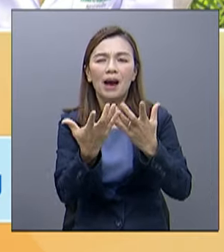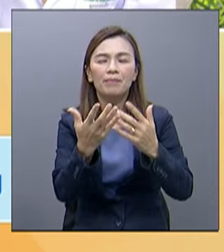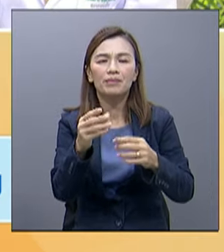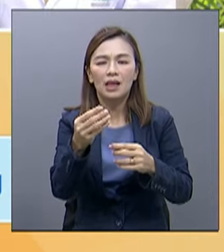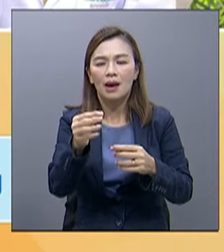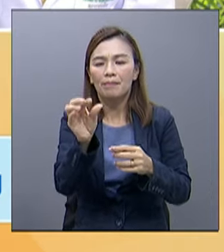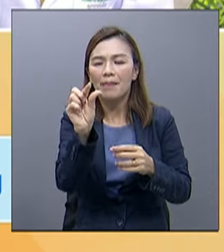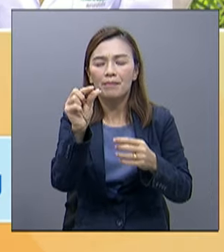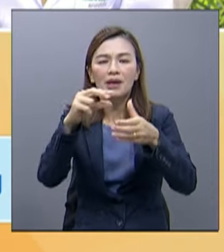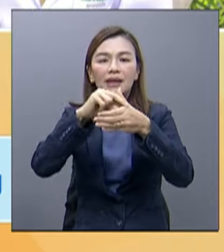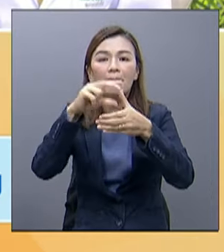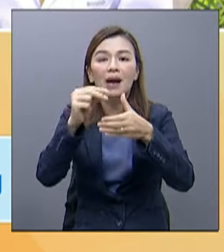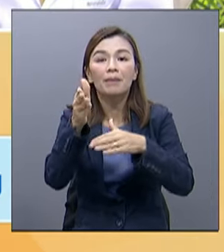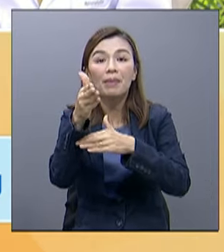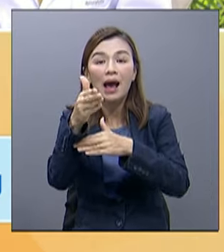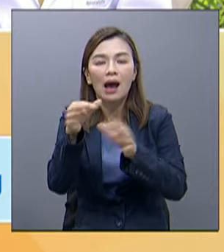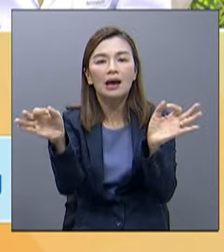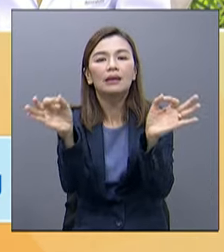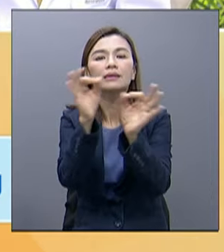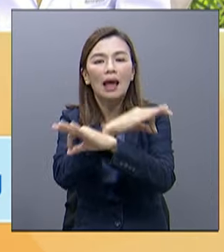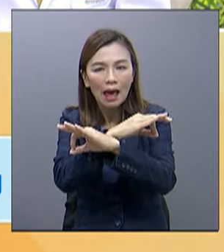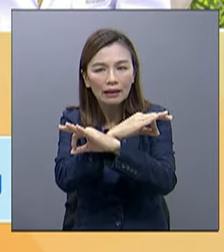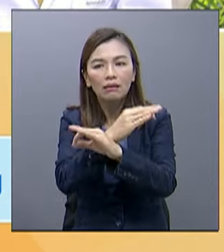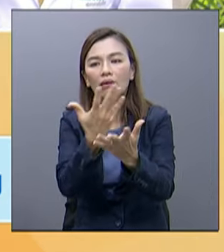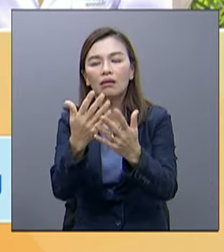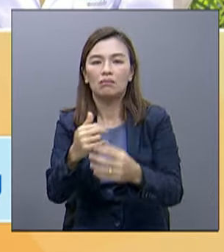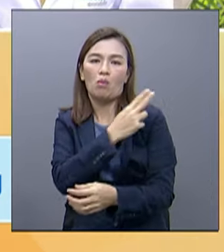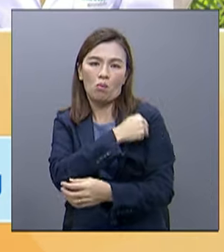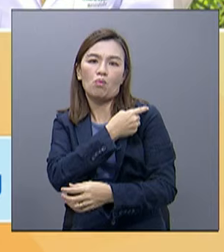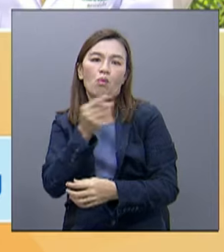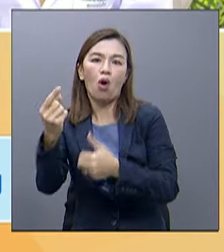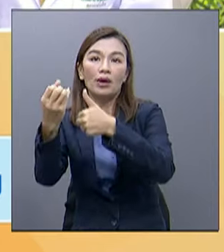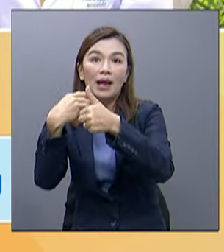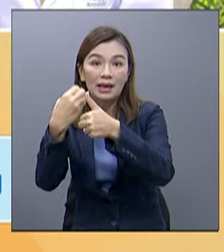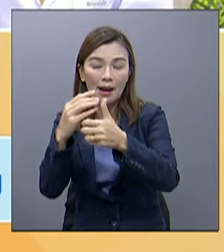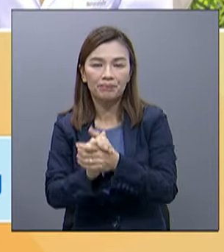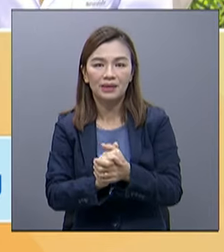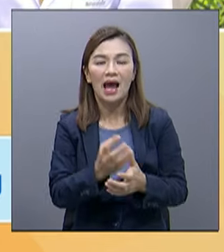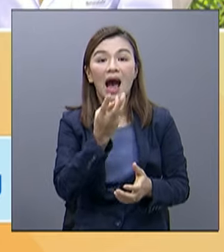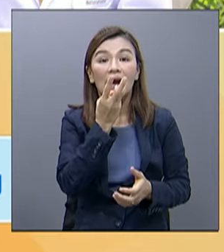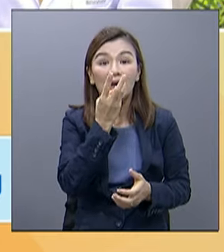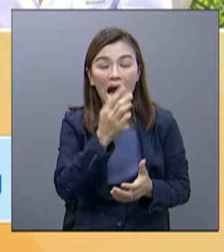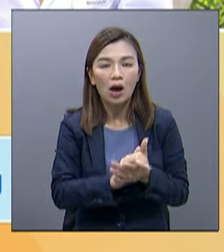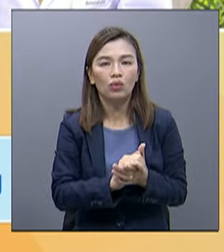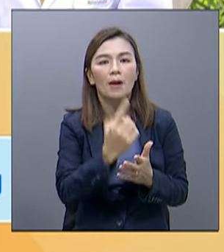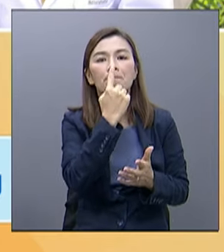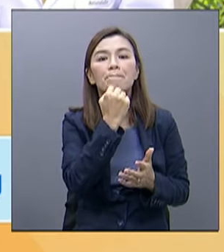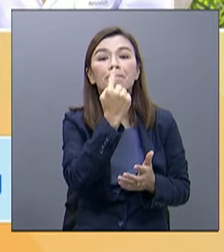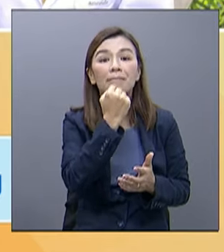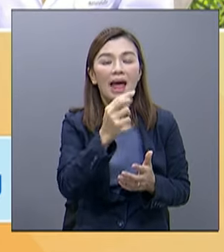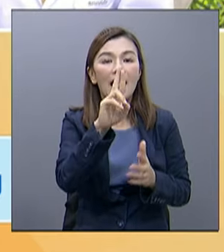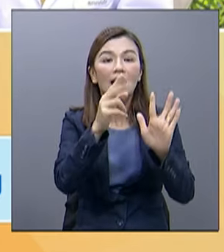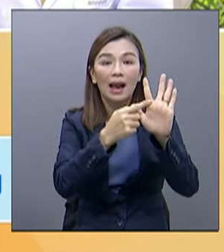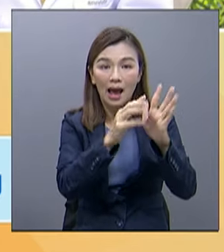เราอาจจะใช้ตัวนี้มาเสริมตัวนี้แทนเป็นลักษณะแบบนี้แทครับนะหรือข้าวราแดงที่มันเมื่อกี้เล่าให้ฟังเนี่ยนะครับถ้าจะทานเป็น